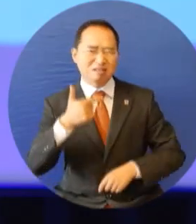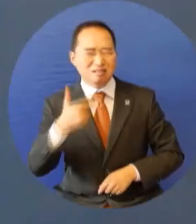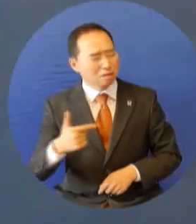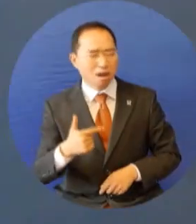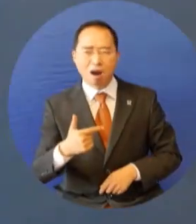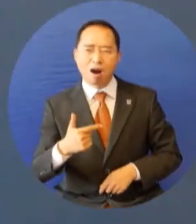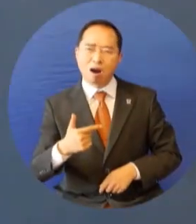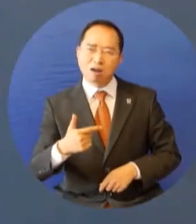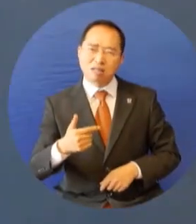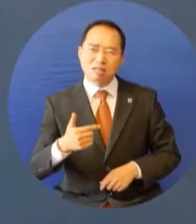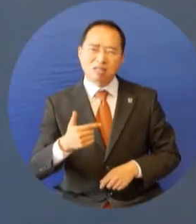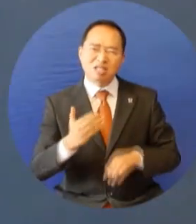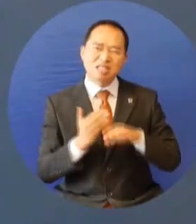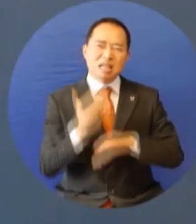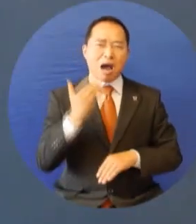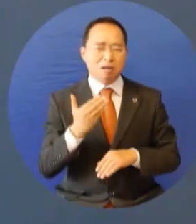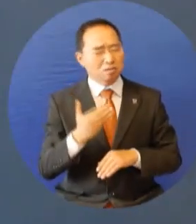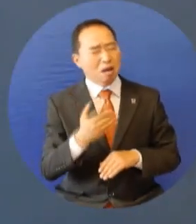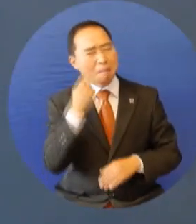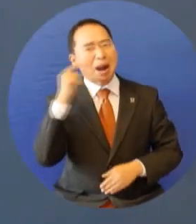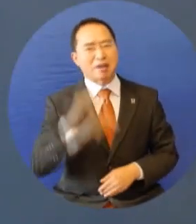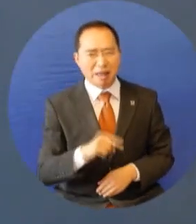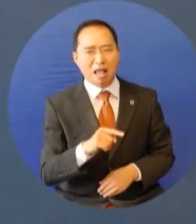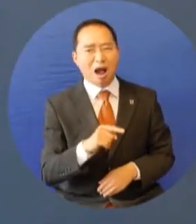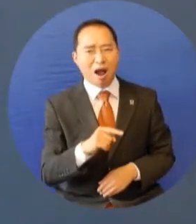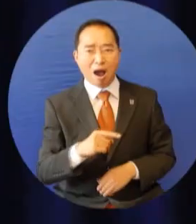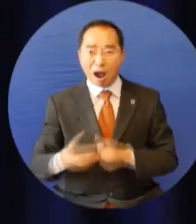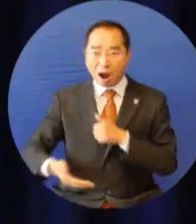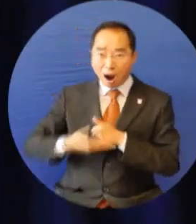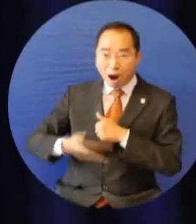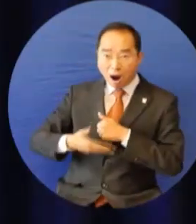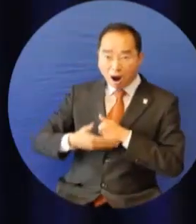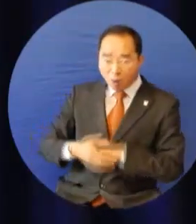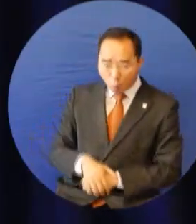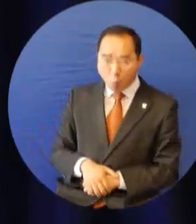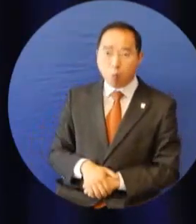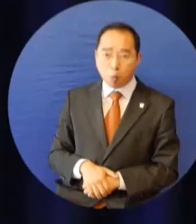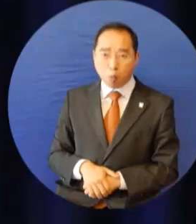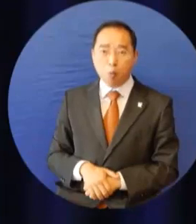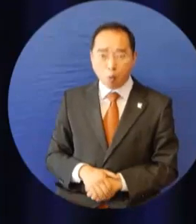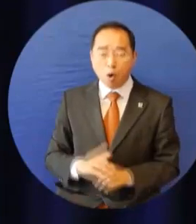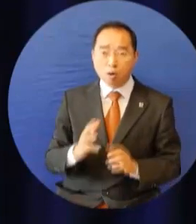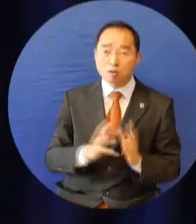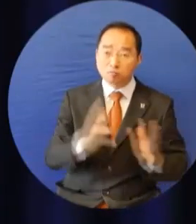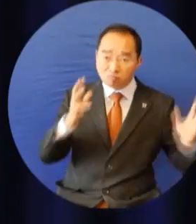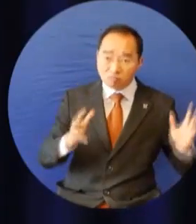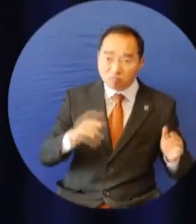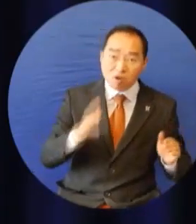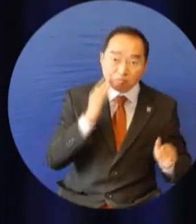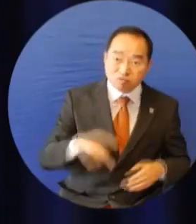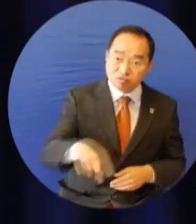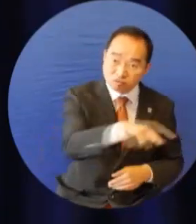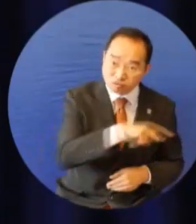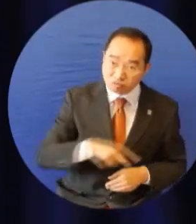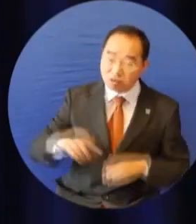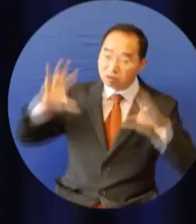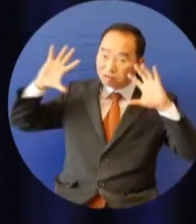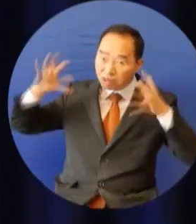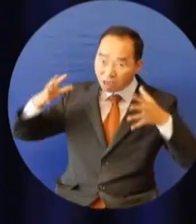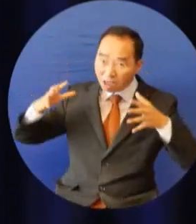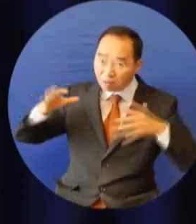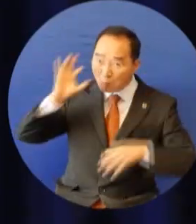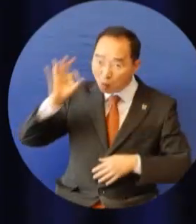다음에 어떤 거는 그것을 능가하는 것도 발견했다. 이렇게 막 극찬을 했어요. 그래가 아 들풀이